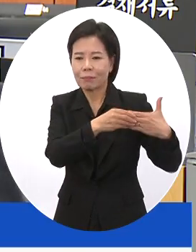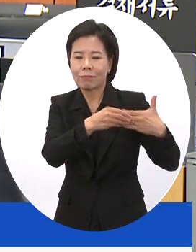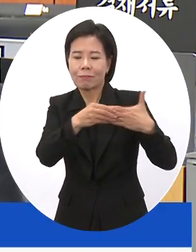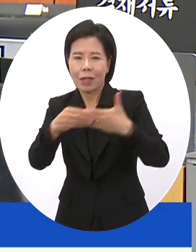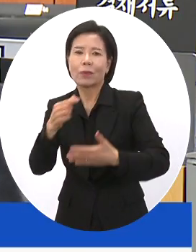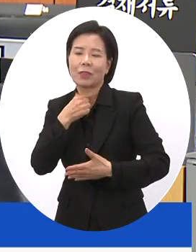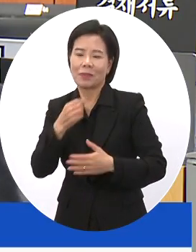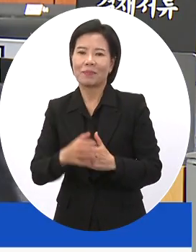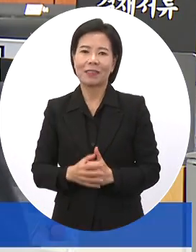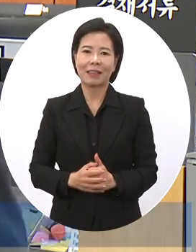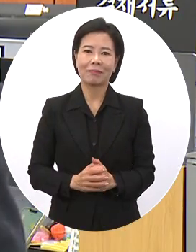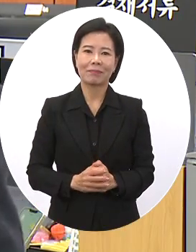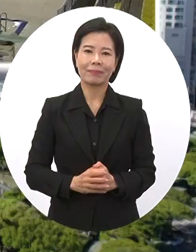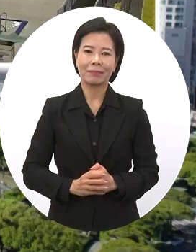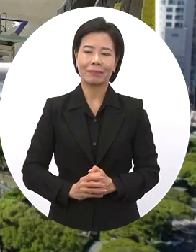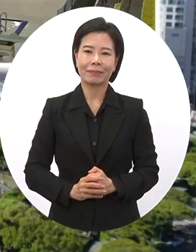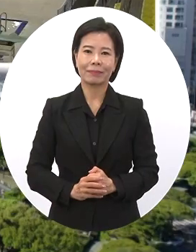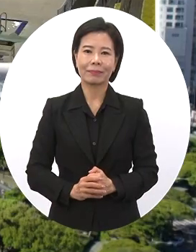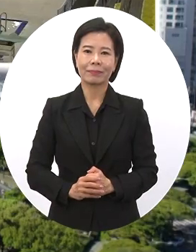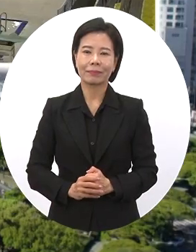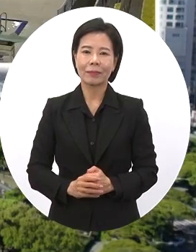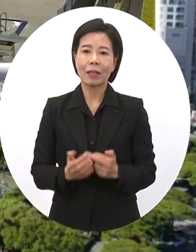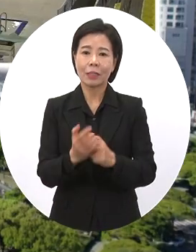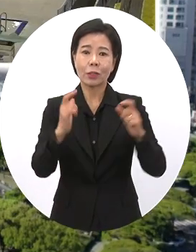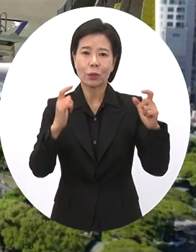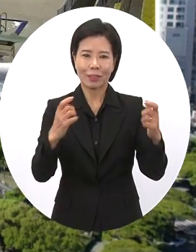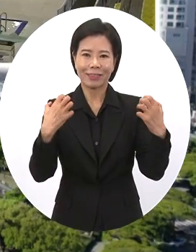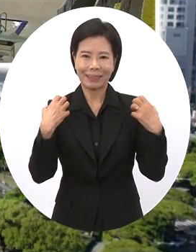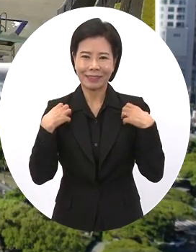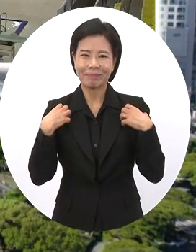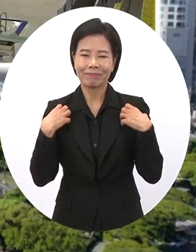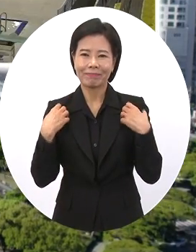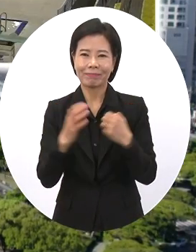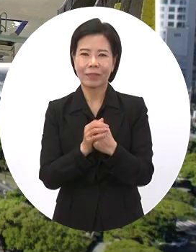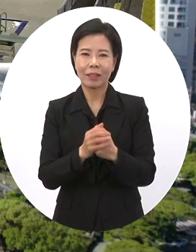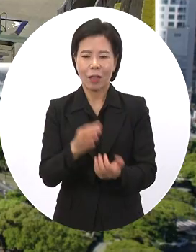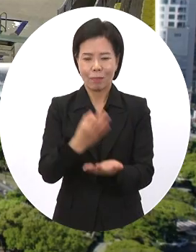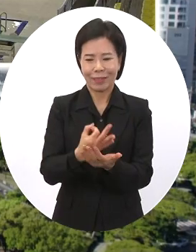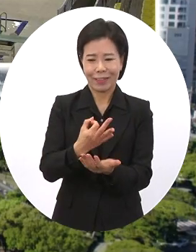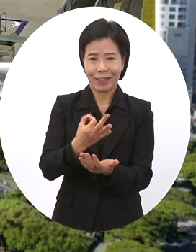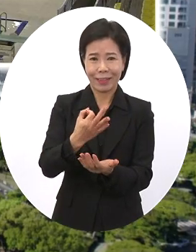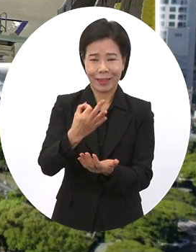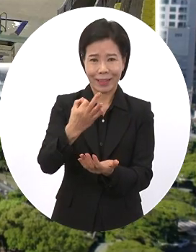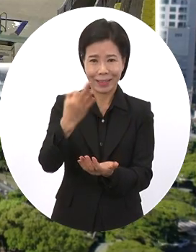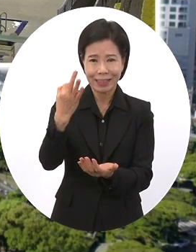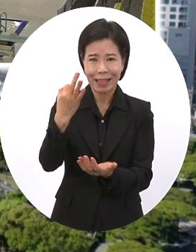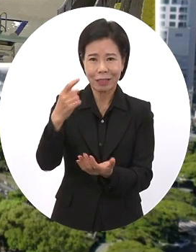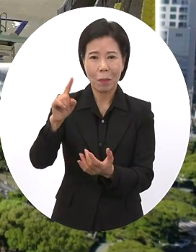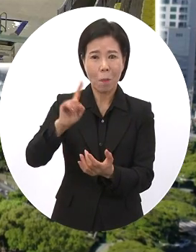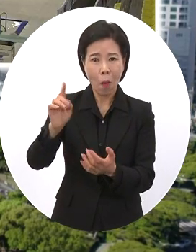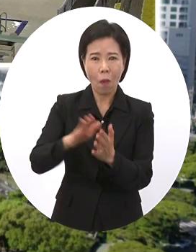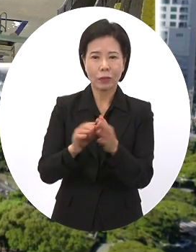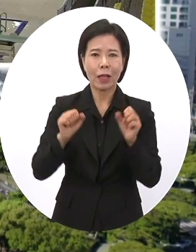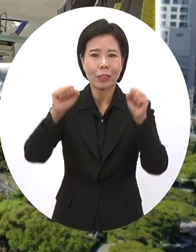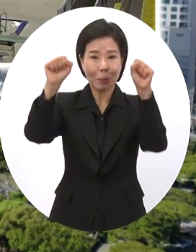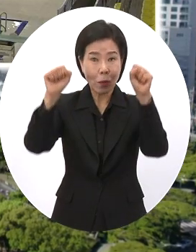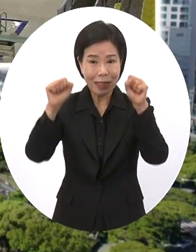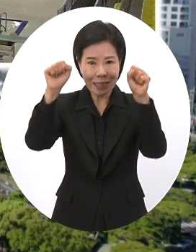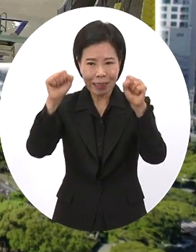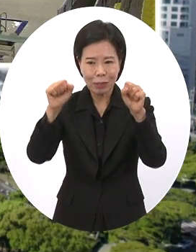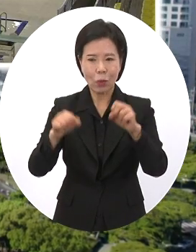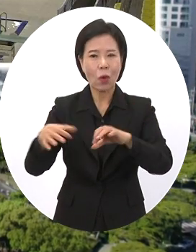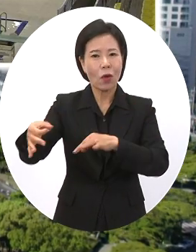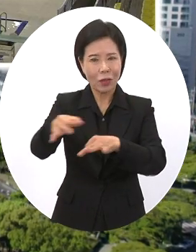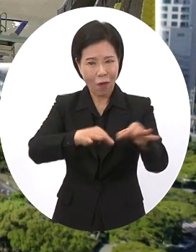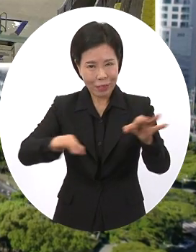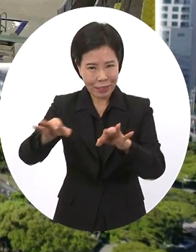이끌어 나가도록 하겠습니다. 제주특별자치도가 고부가 가치 스포노믹스 산업 육성을 위해